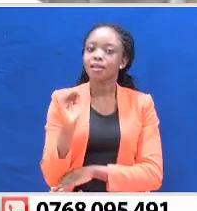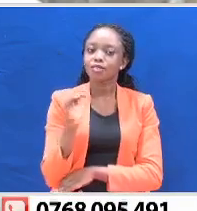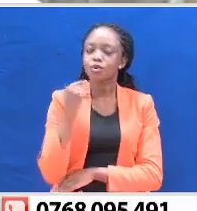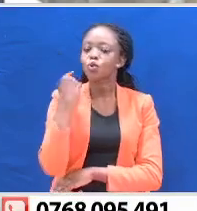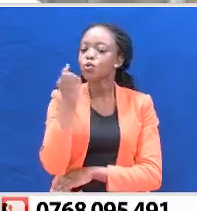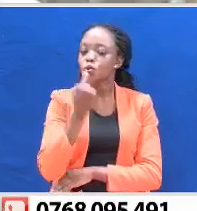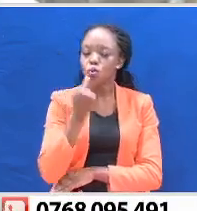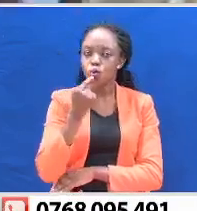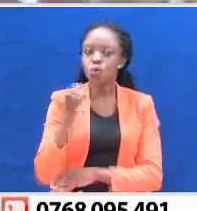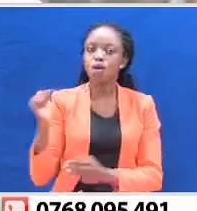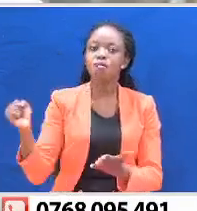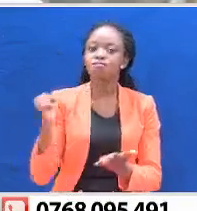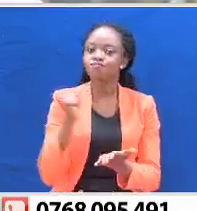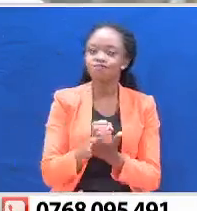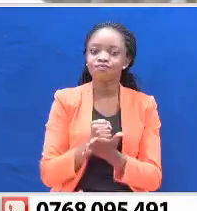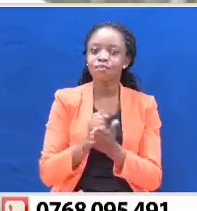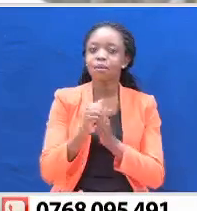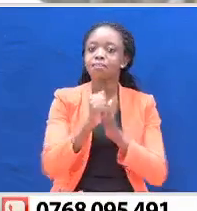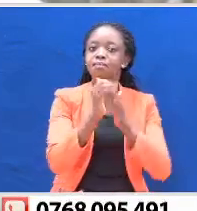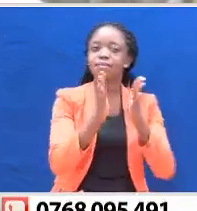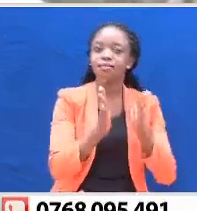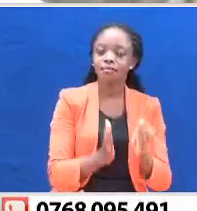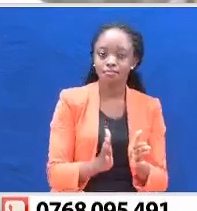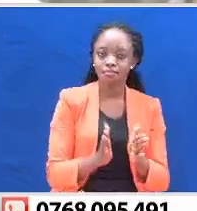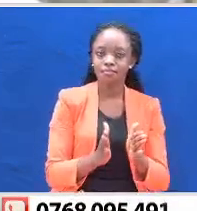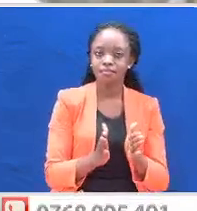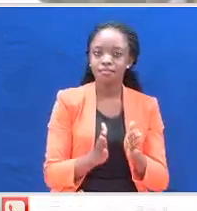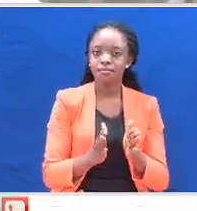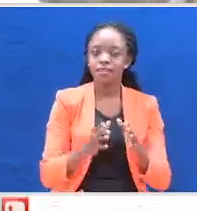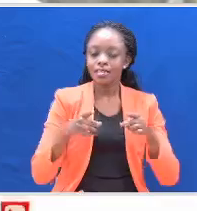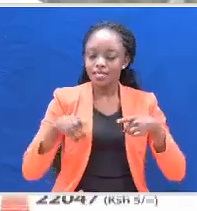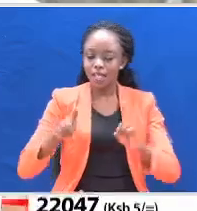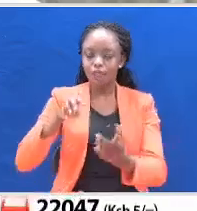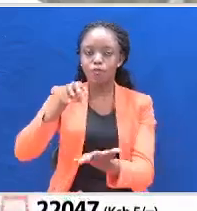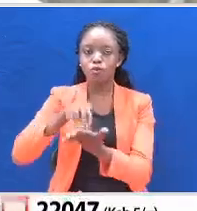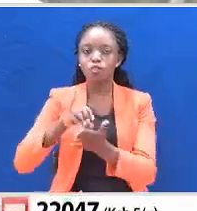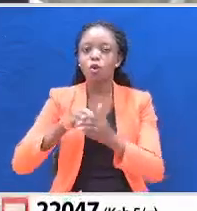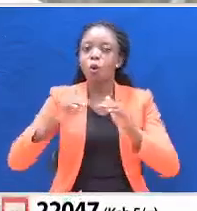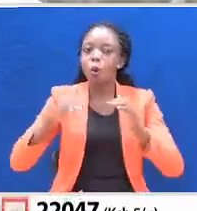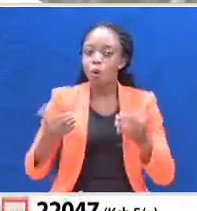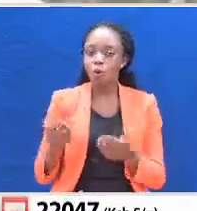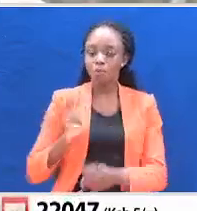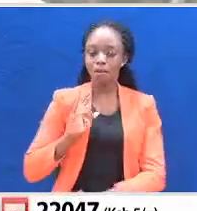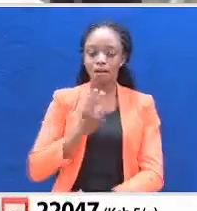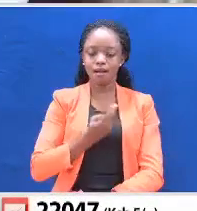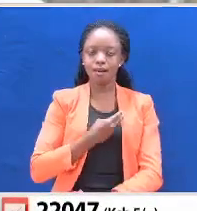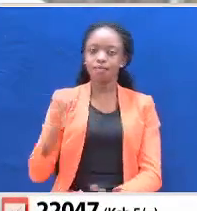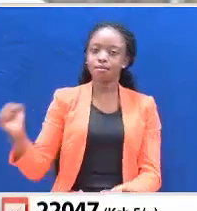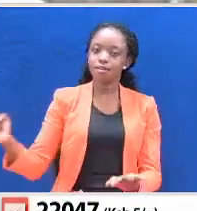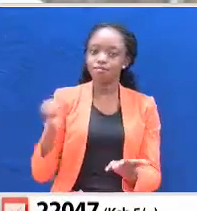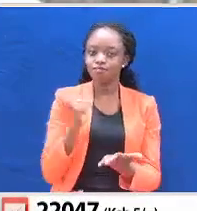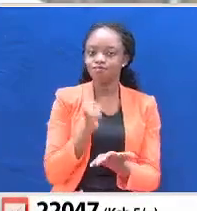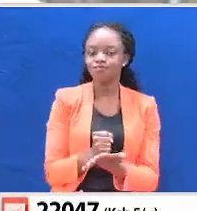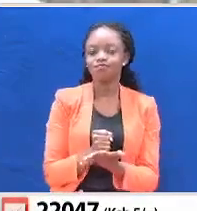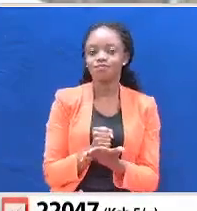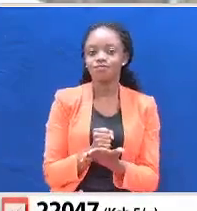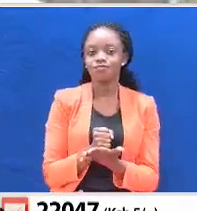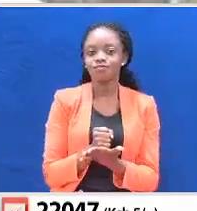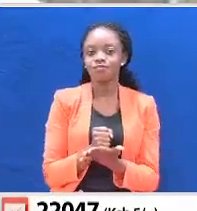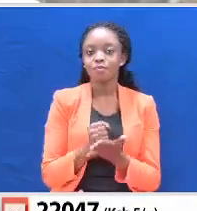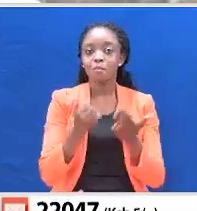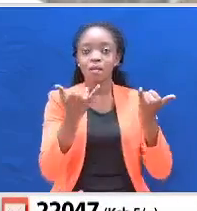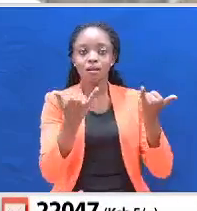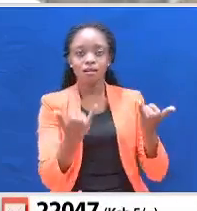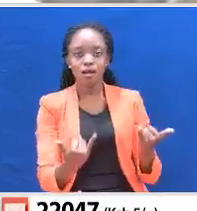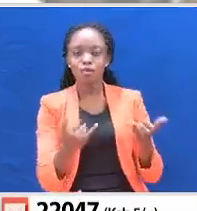nani uchagua viongozi? Viongozi wanajiweka kwa viti ama sisi tunawaweka kwa hizo viti? Sasa